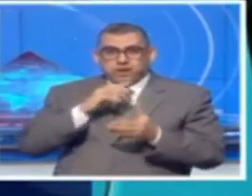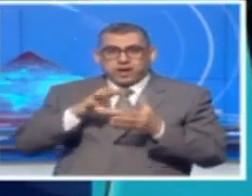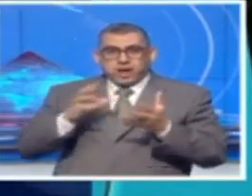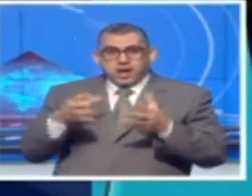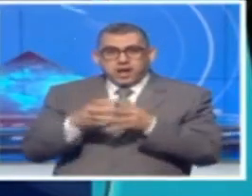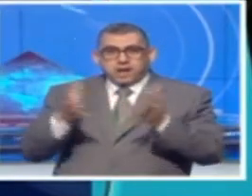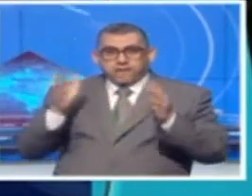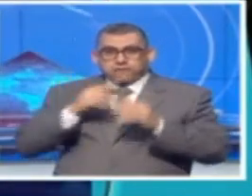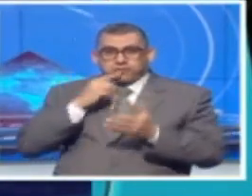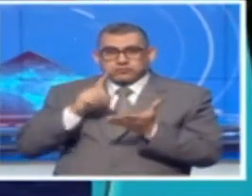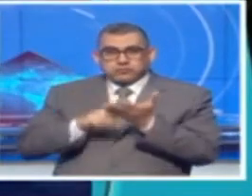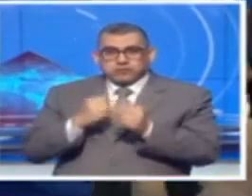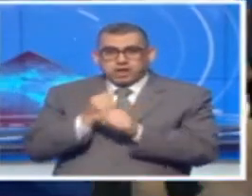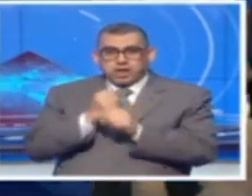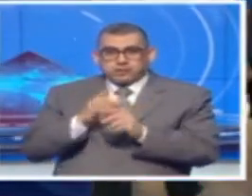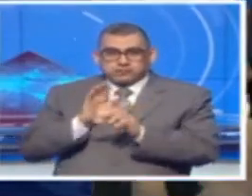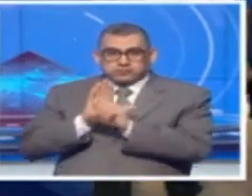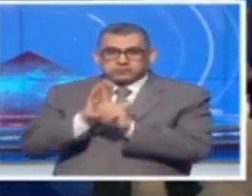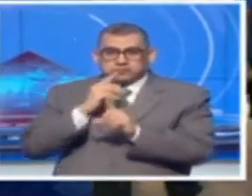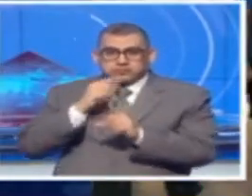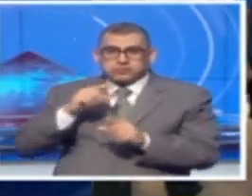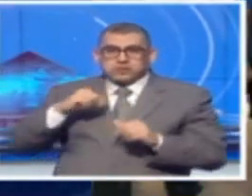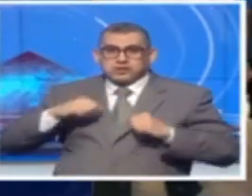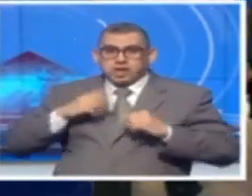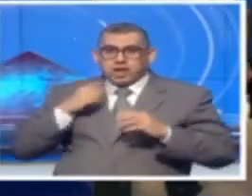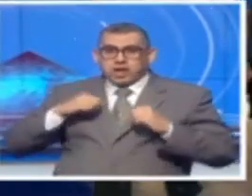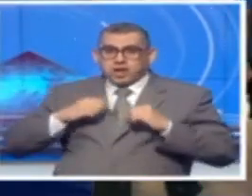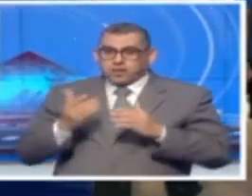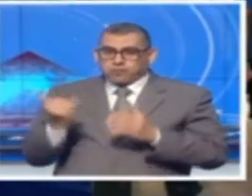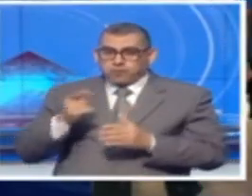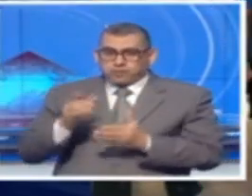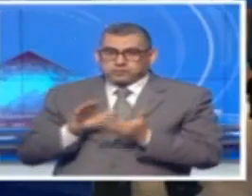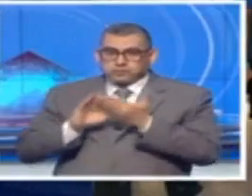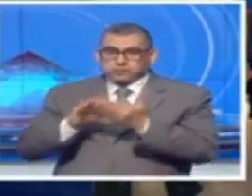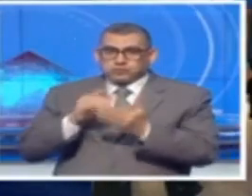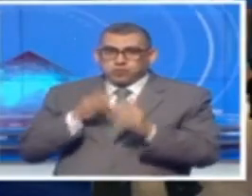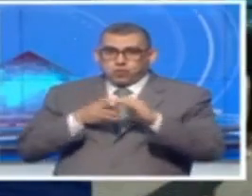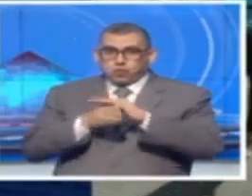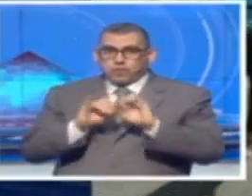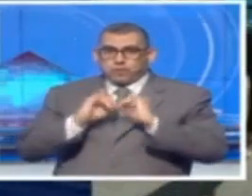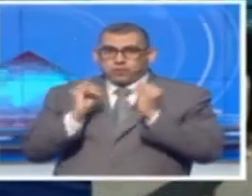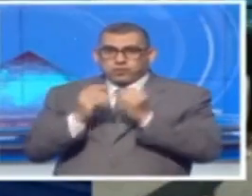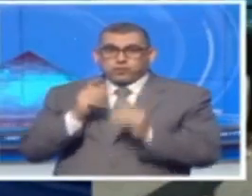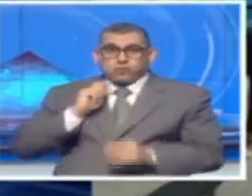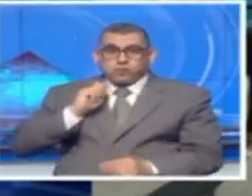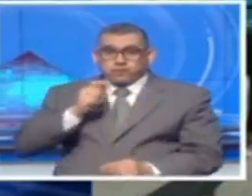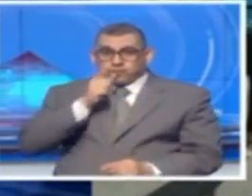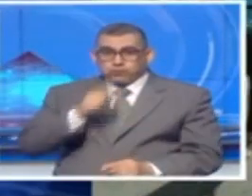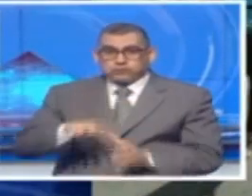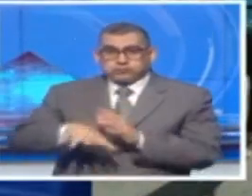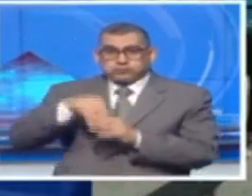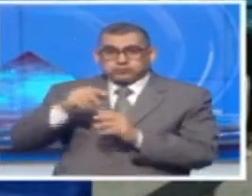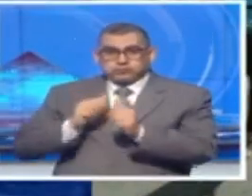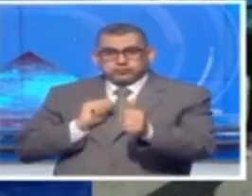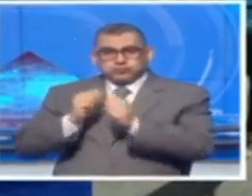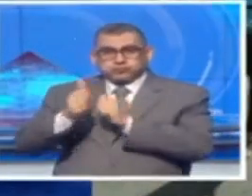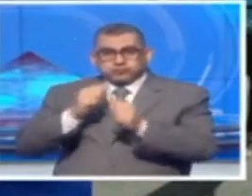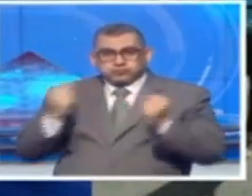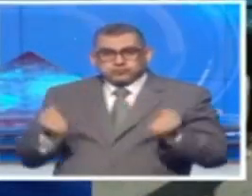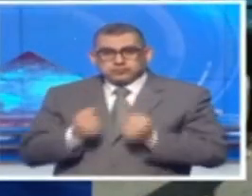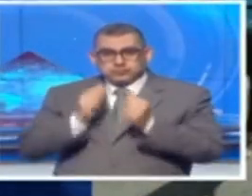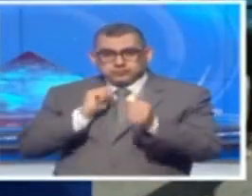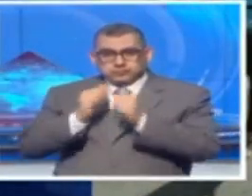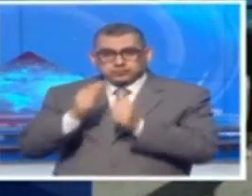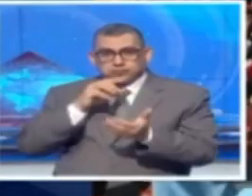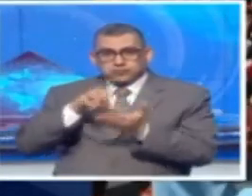الجماعية، تأكيدا على أهمية الدور الحيوي للرياضة داخل المجتمع. وأضاف المحافظ أن إقامة